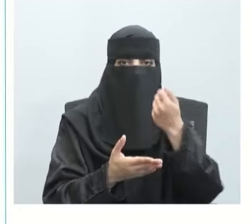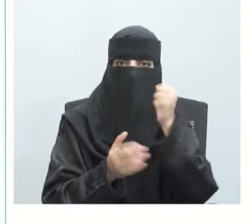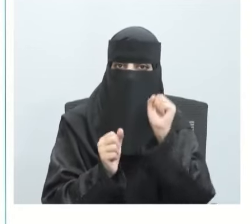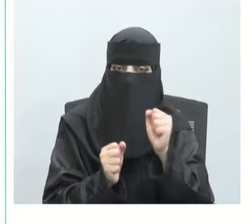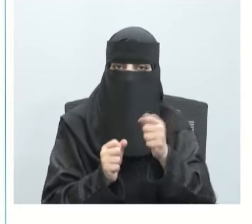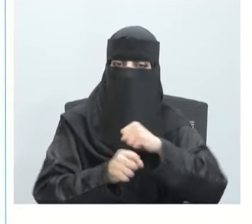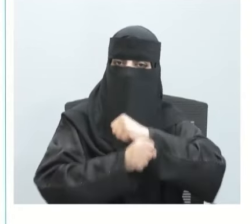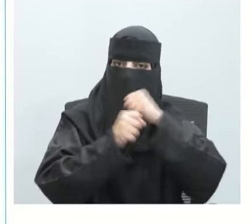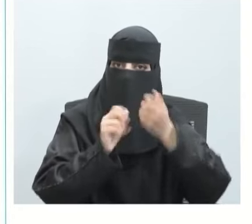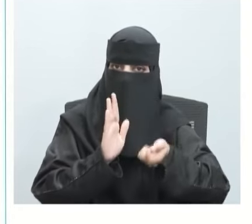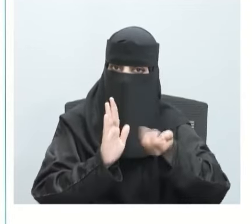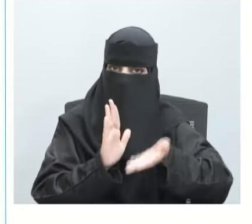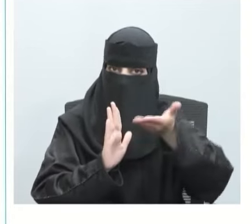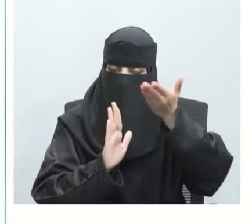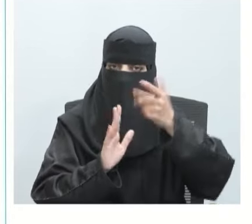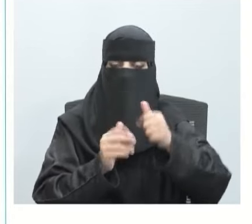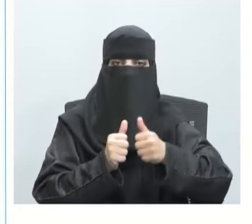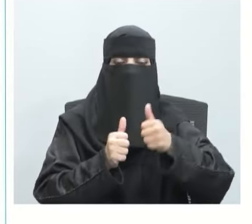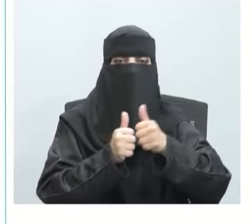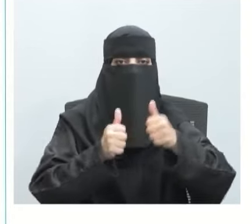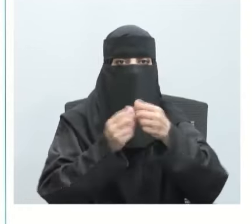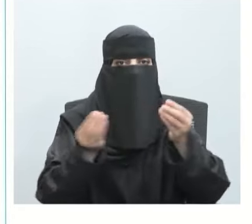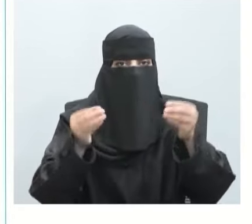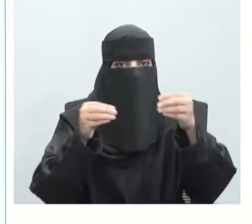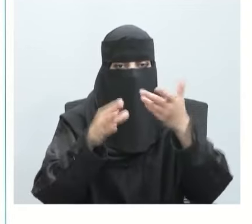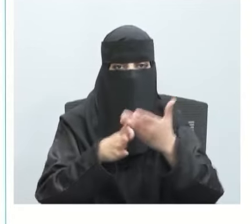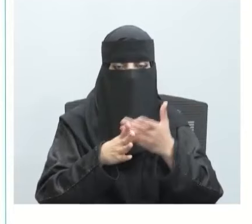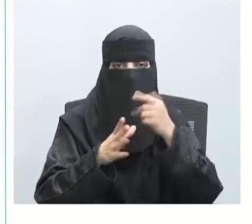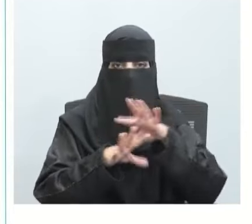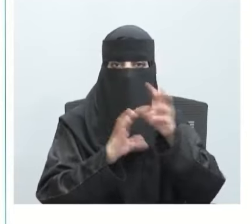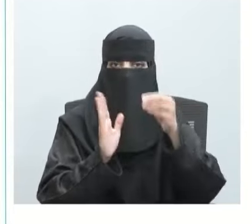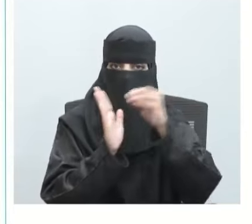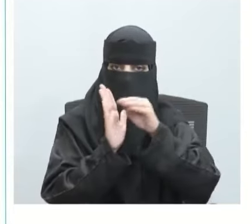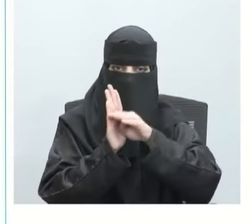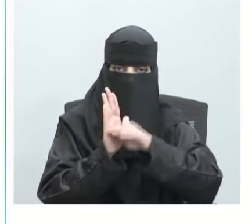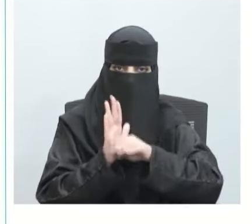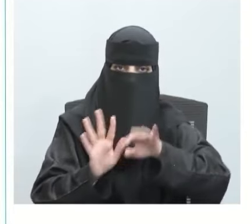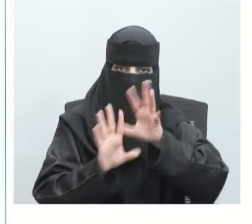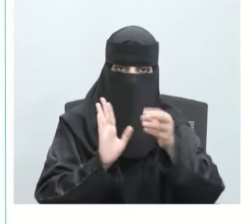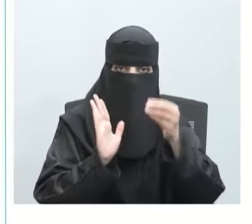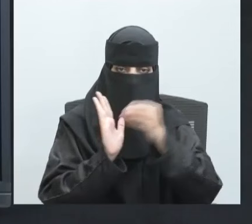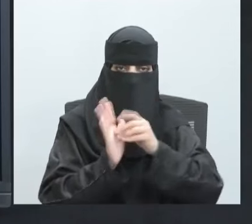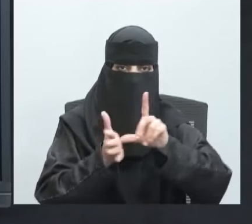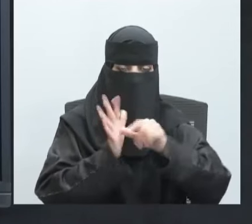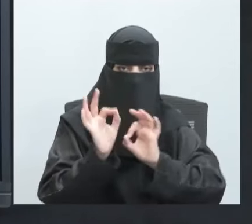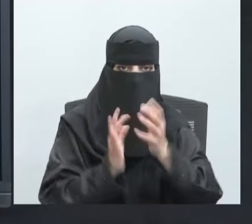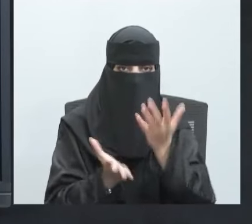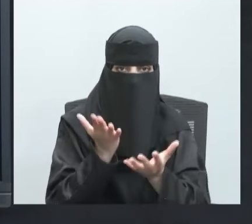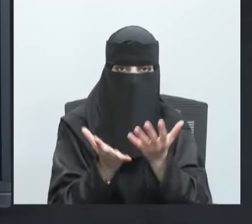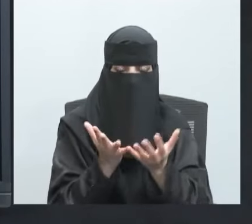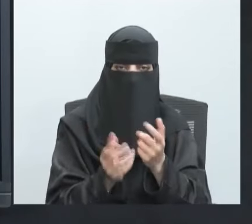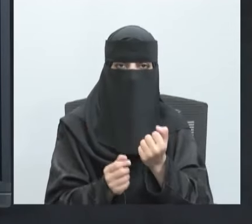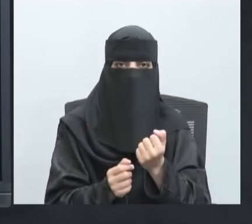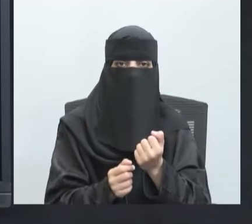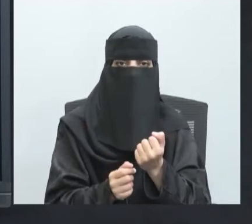والتضخم وكذلك نمو الاسره وجميع العوامل التي تؤثر على ذلك ان تراعي ذلك كله في اعداد تلك